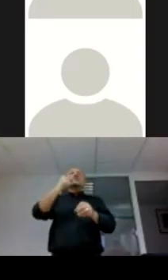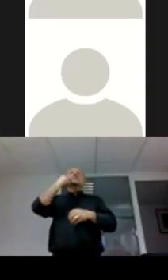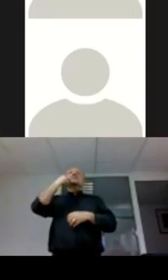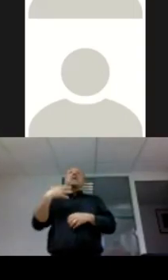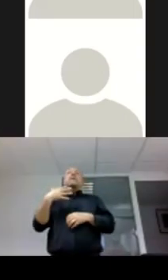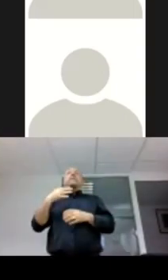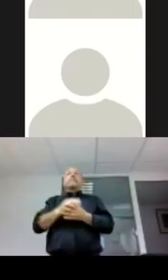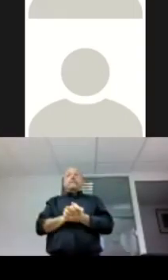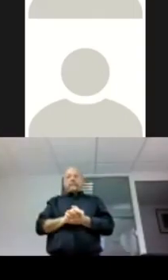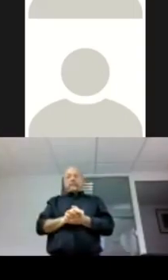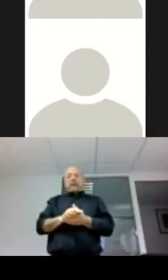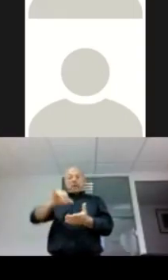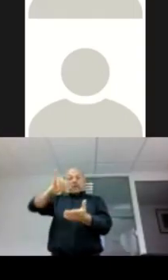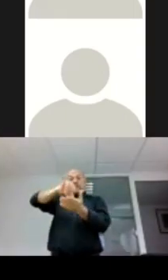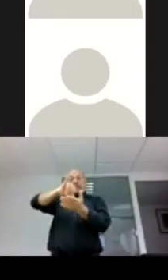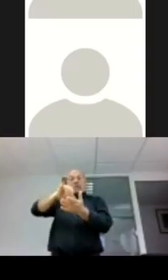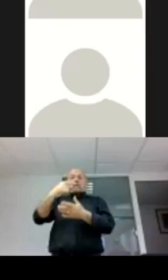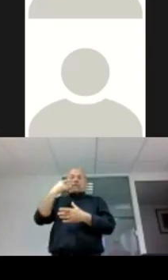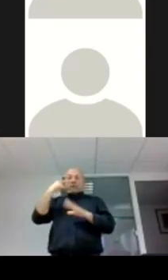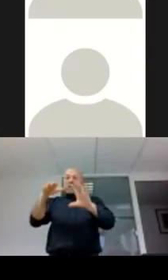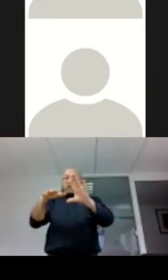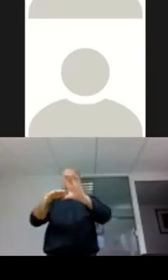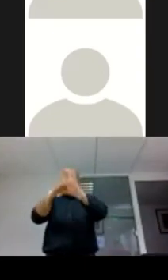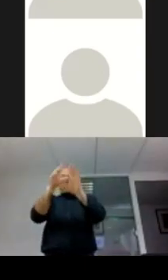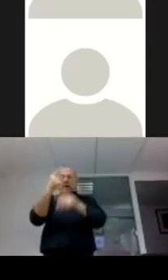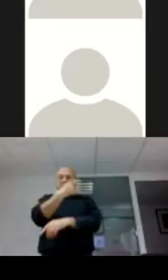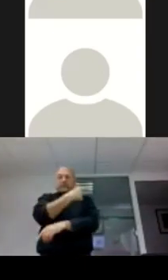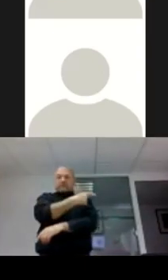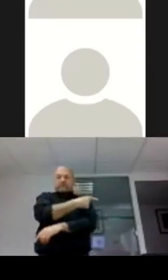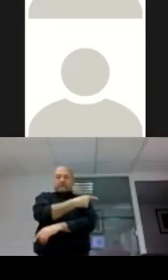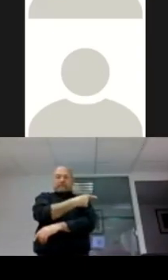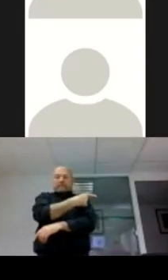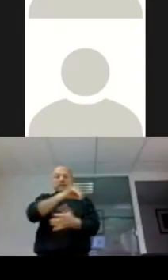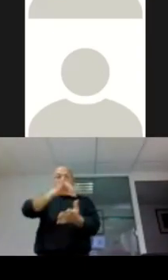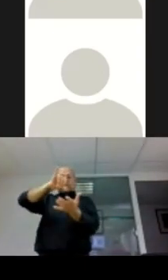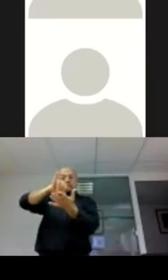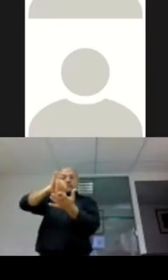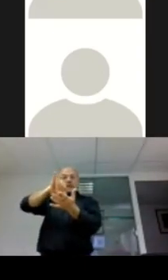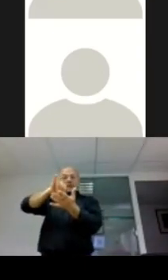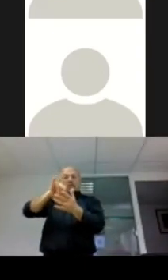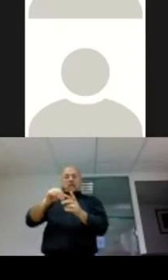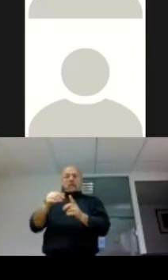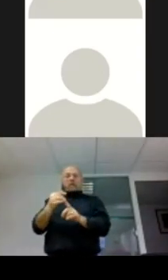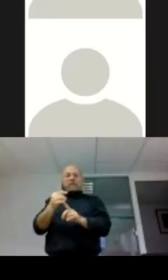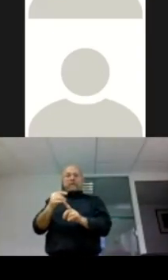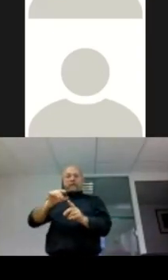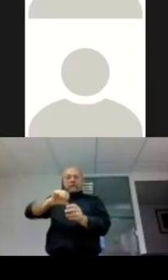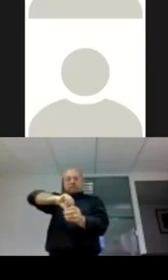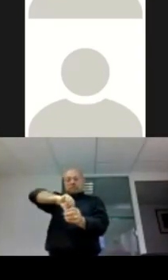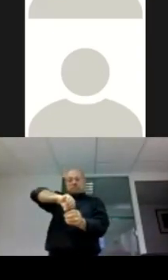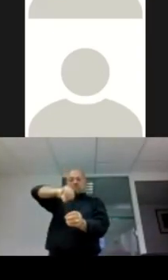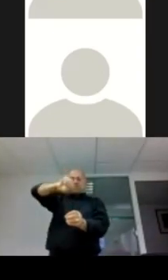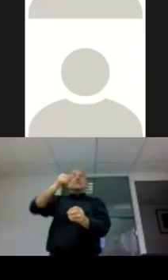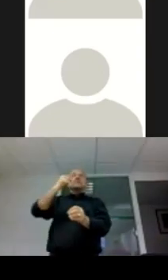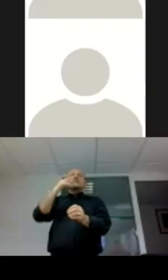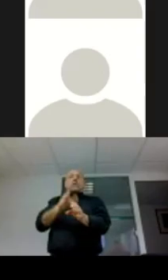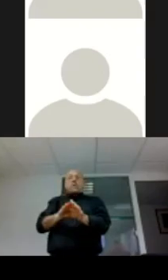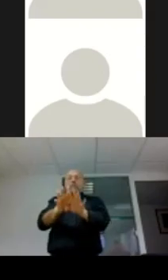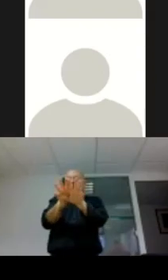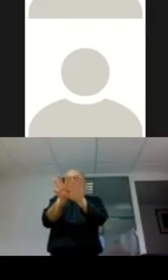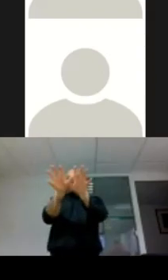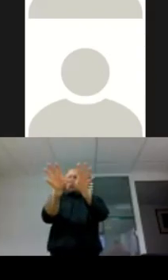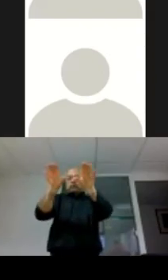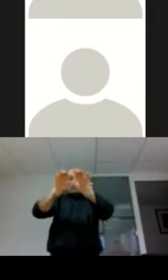par 2 principaux pédicules, et ces pédicules, ils sont différents. Il y a l'axe mésentérique supérieur, qui vascularise toute la